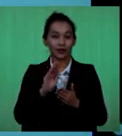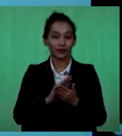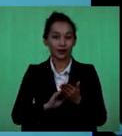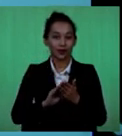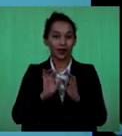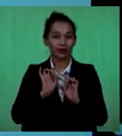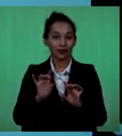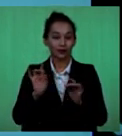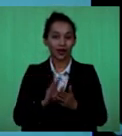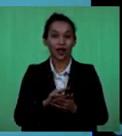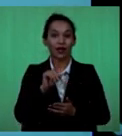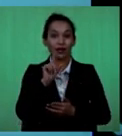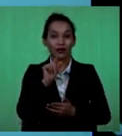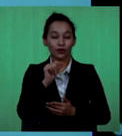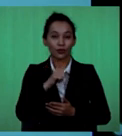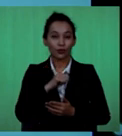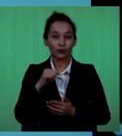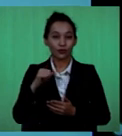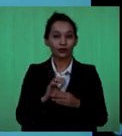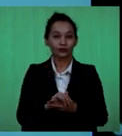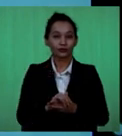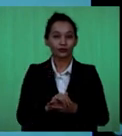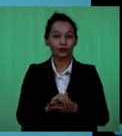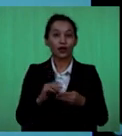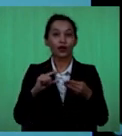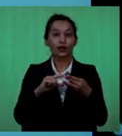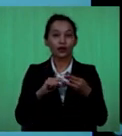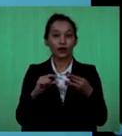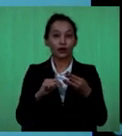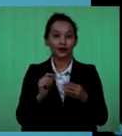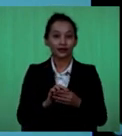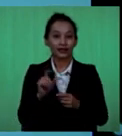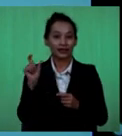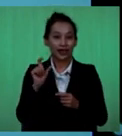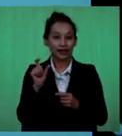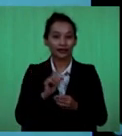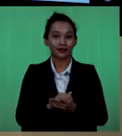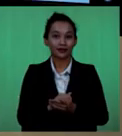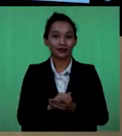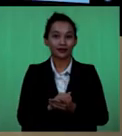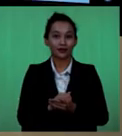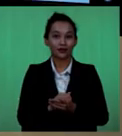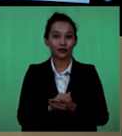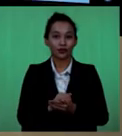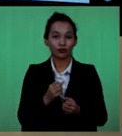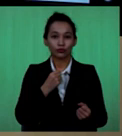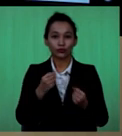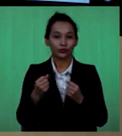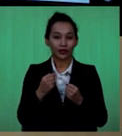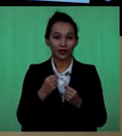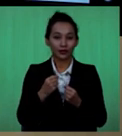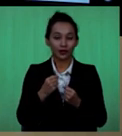bolajonlar. Qaldirg'ochlar o'zlarini indlarini loydan, xashakdan mustahkam qilib qurar